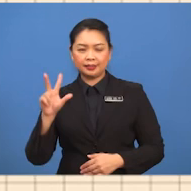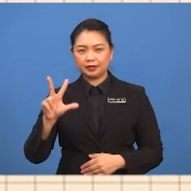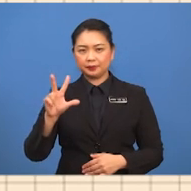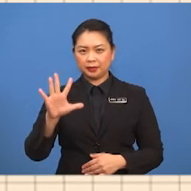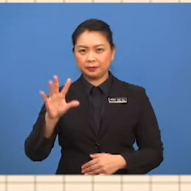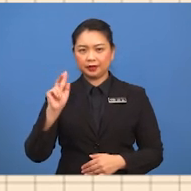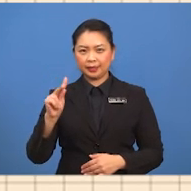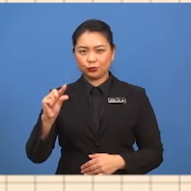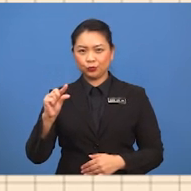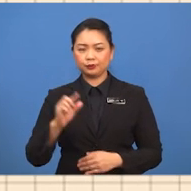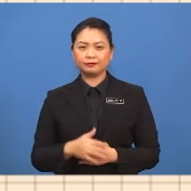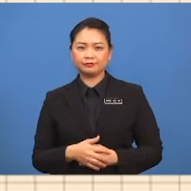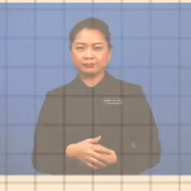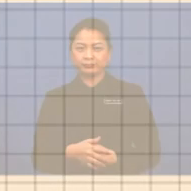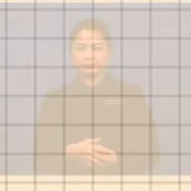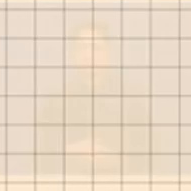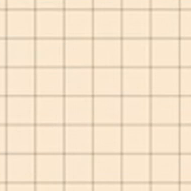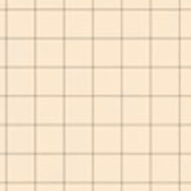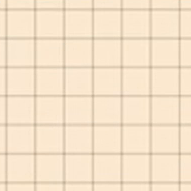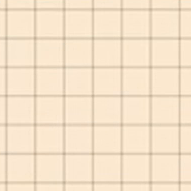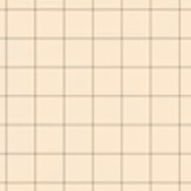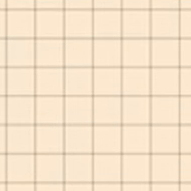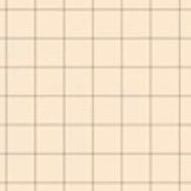35 kilogram.